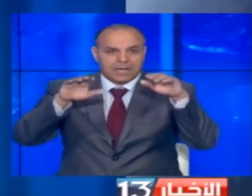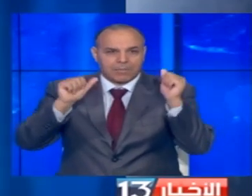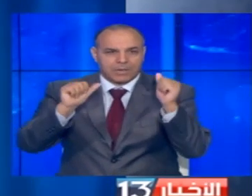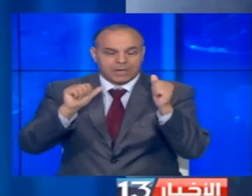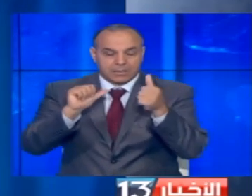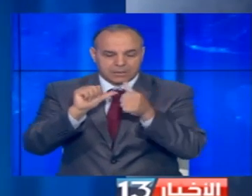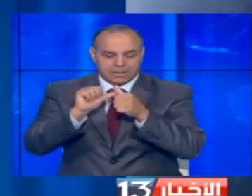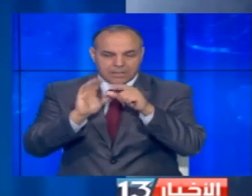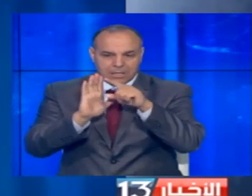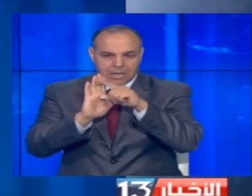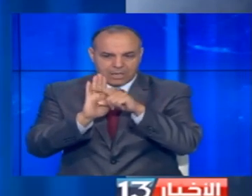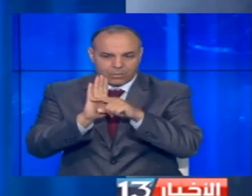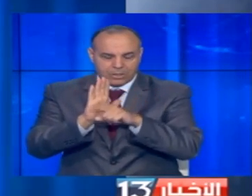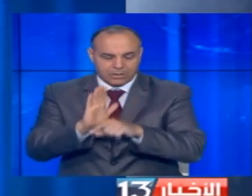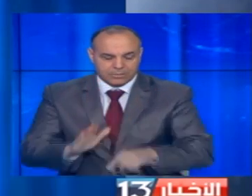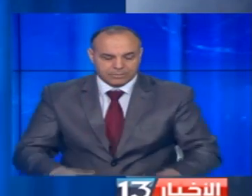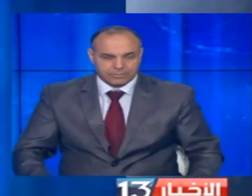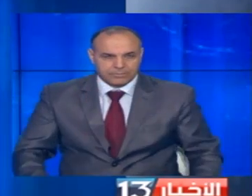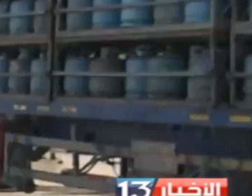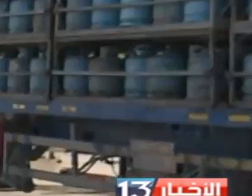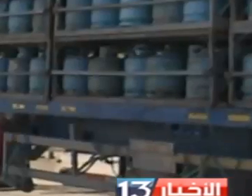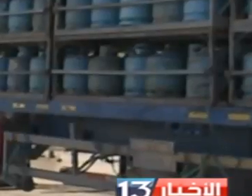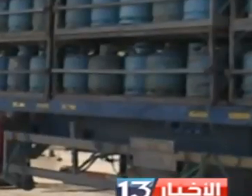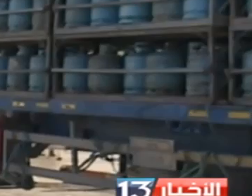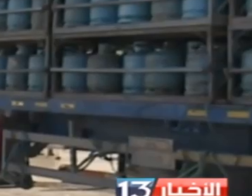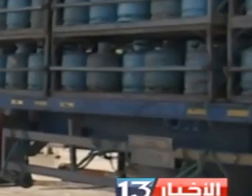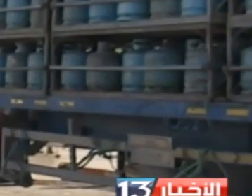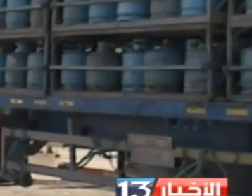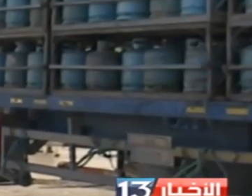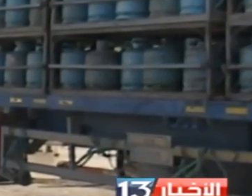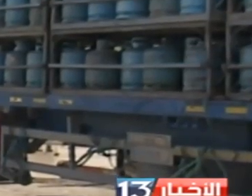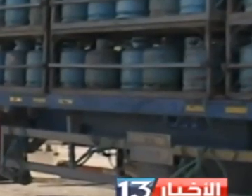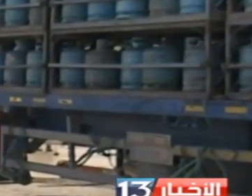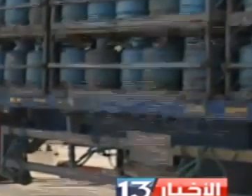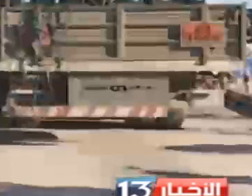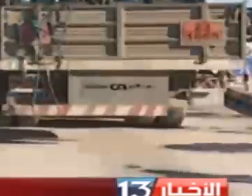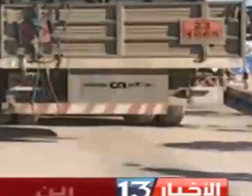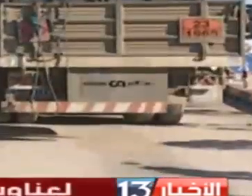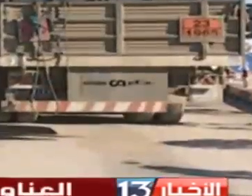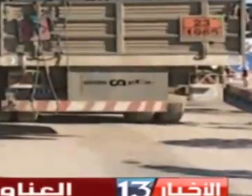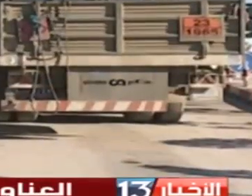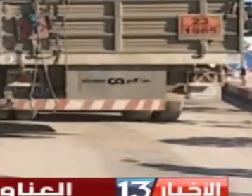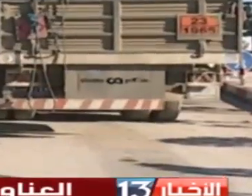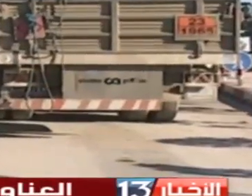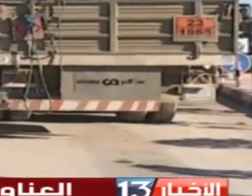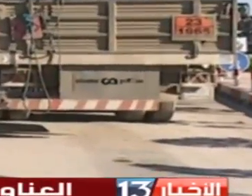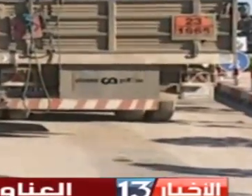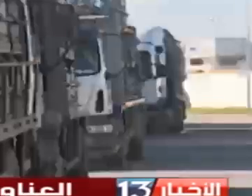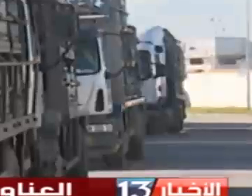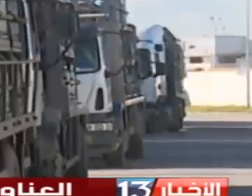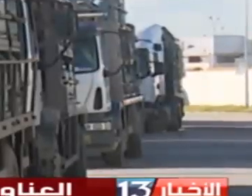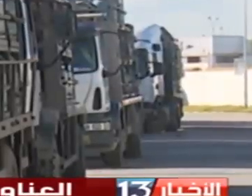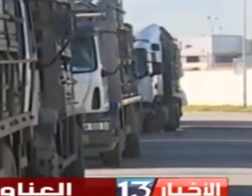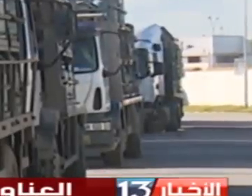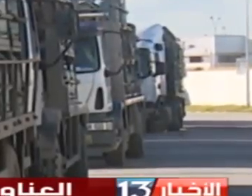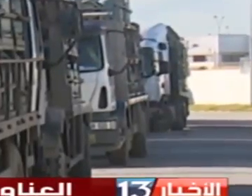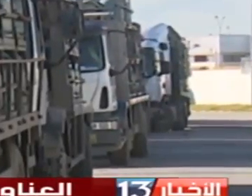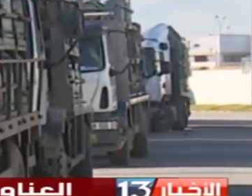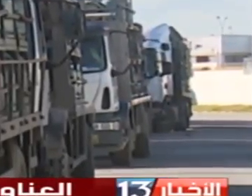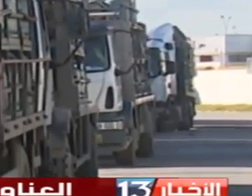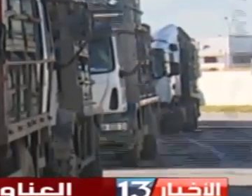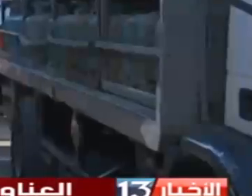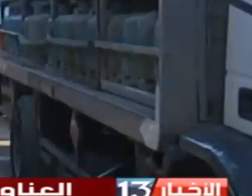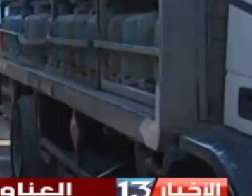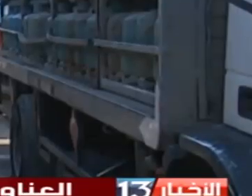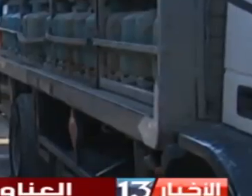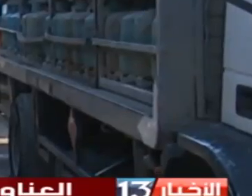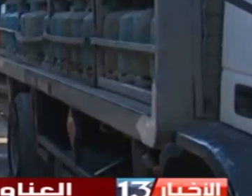وهذا تذكير بابرز عناوينها الغرفه النقابيه الوطنيه لموزعي قوارير الغاز المنزلي بالجمله تعلن تعليق نشاط